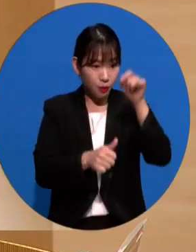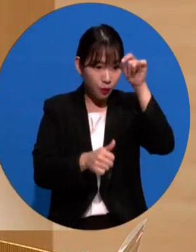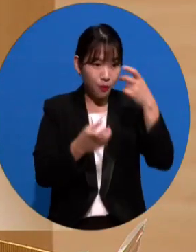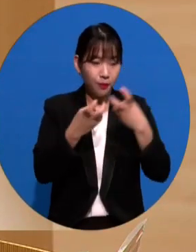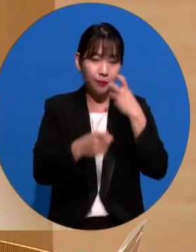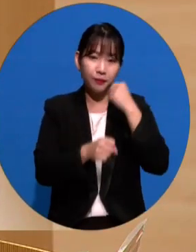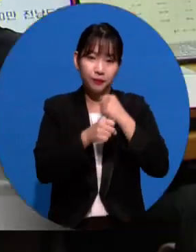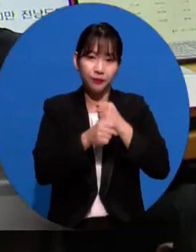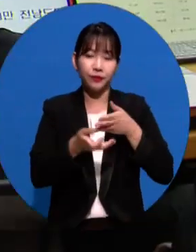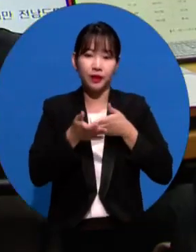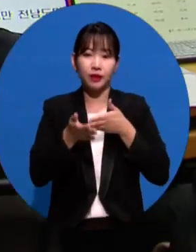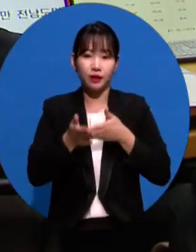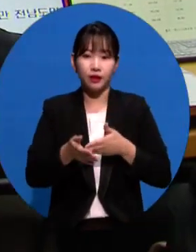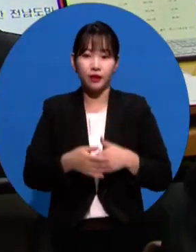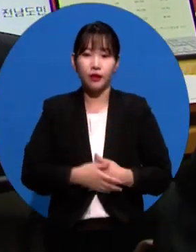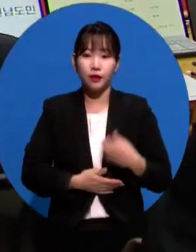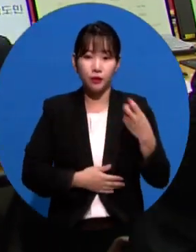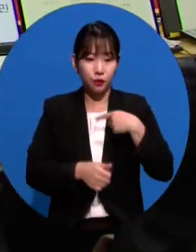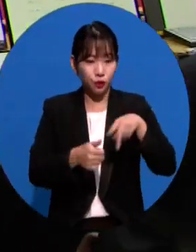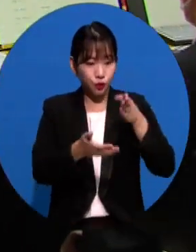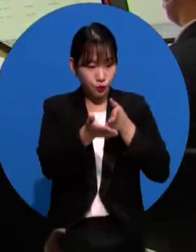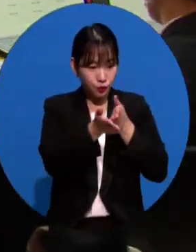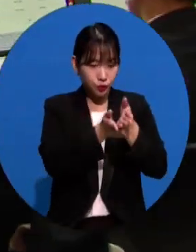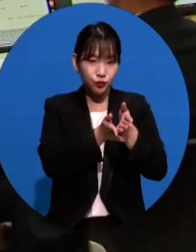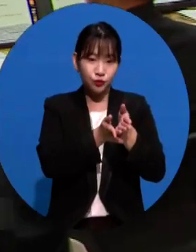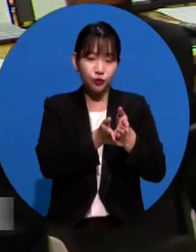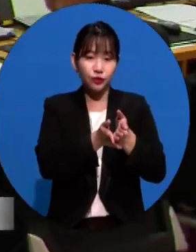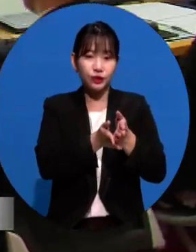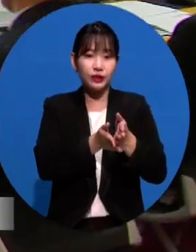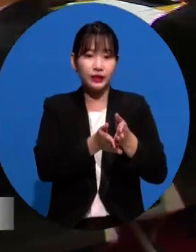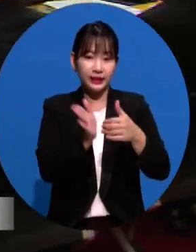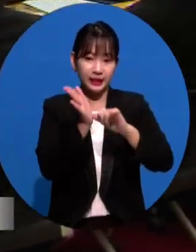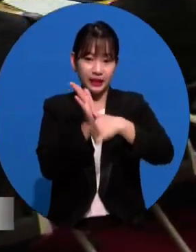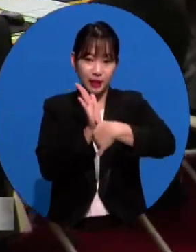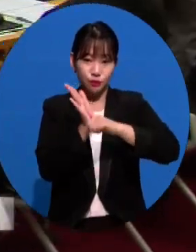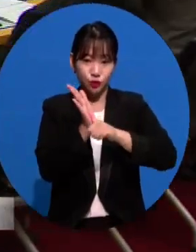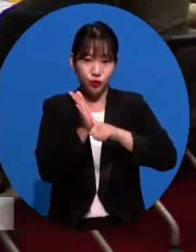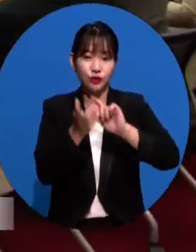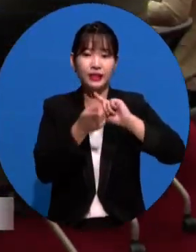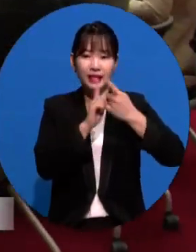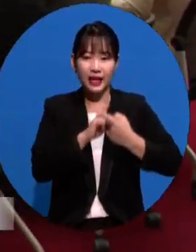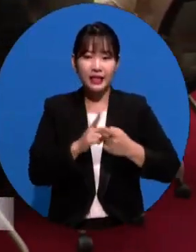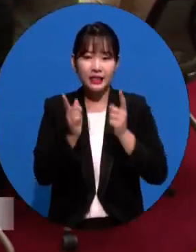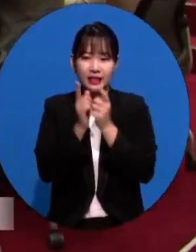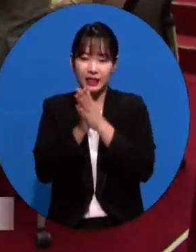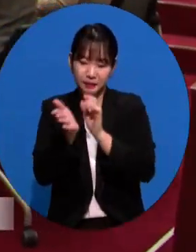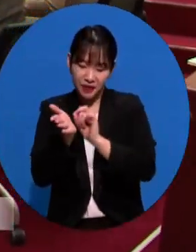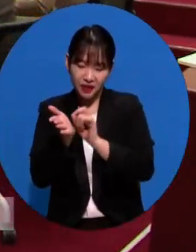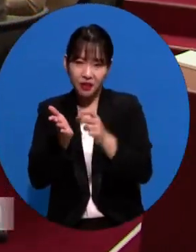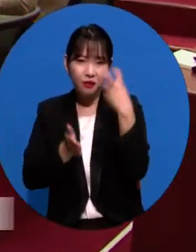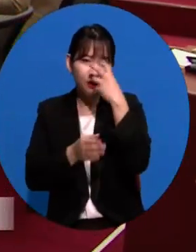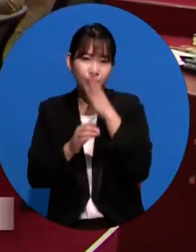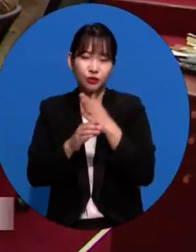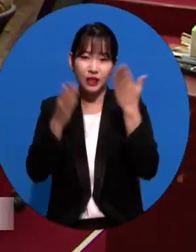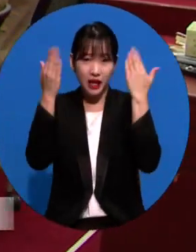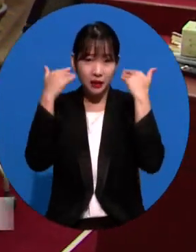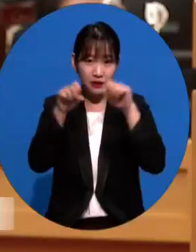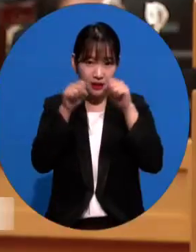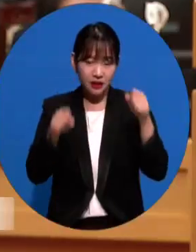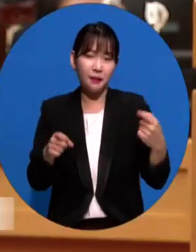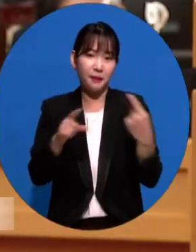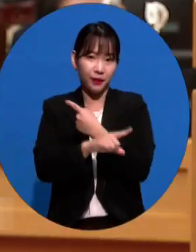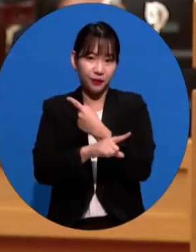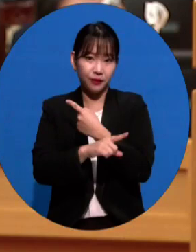마련을 요구했습니다. 또 교육 분야에서는 지문 인식기 대신 수기로 복무 관리를 하고 있는 학교들의 시스템